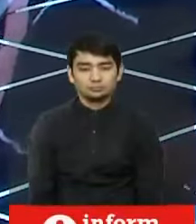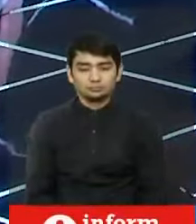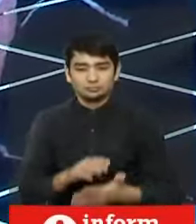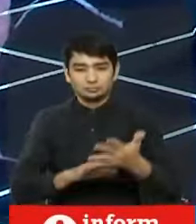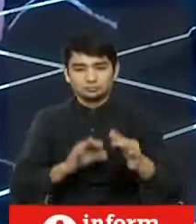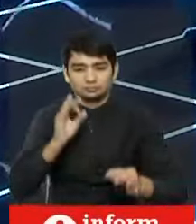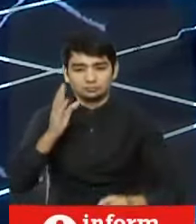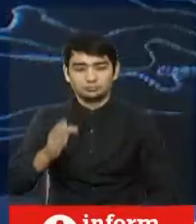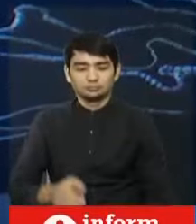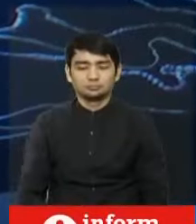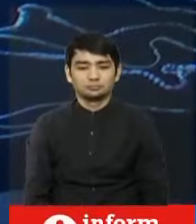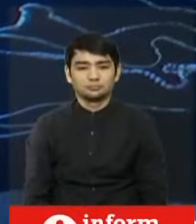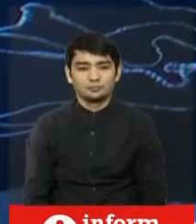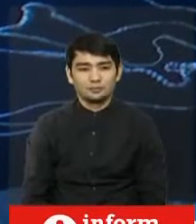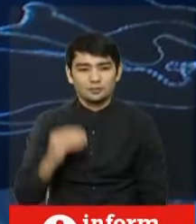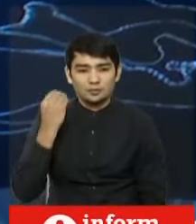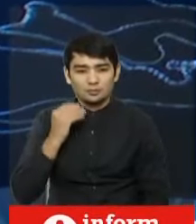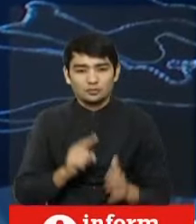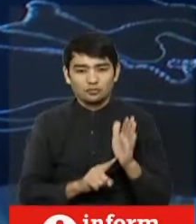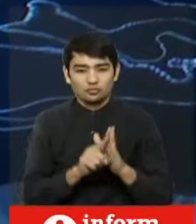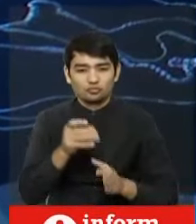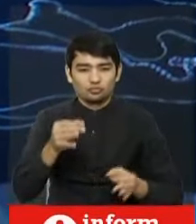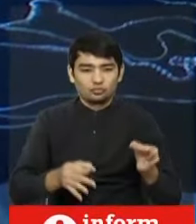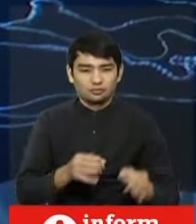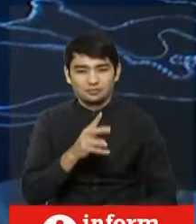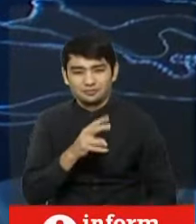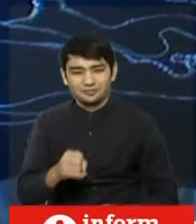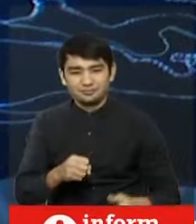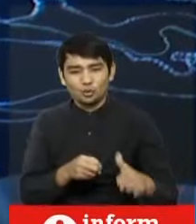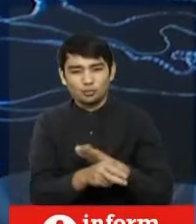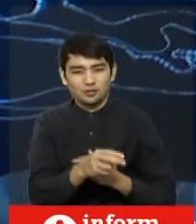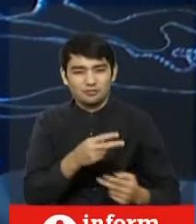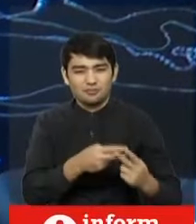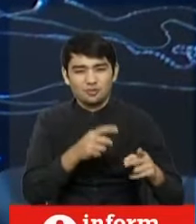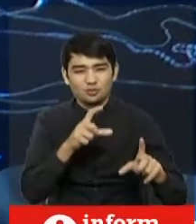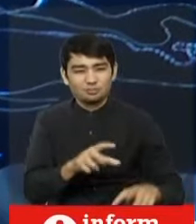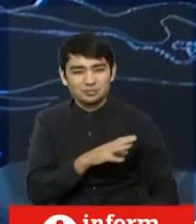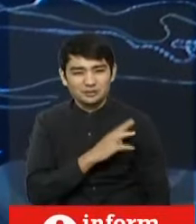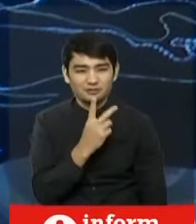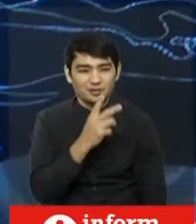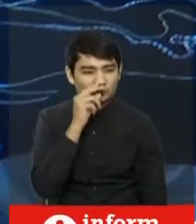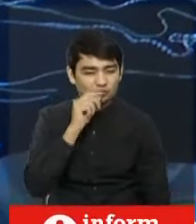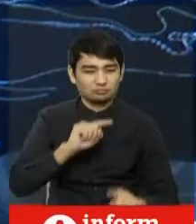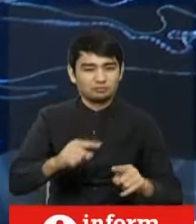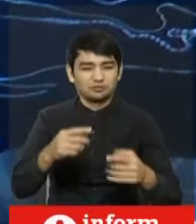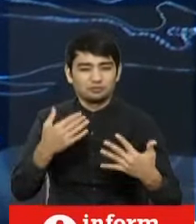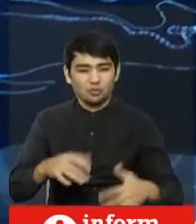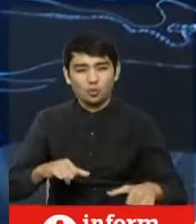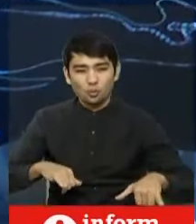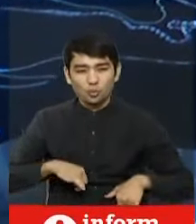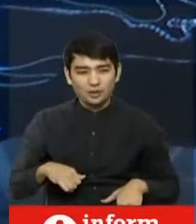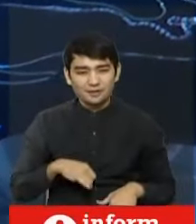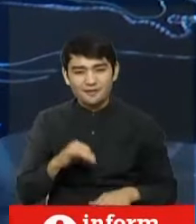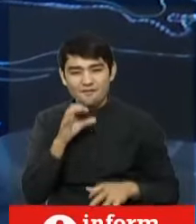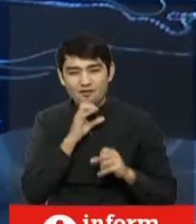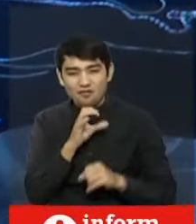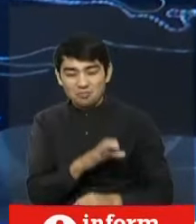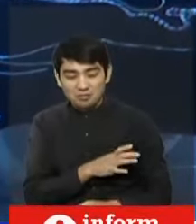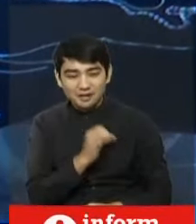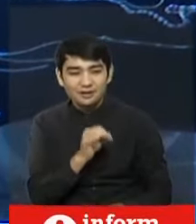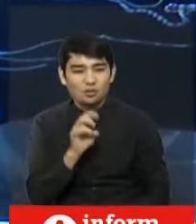Продолжаем эфир. В Актобе начался суд над сбежавшими арестантами. Двое мужчин были взяты под стражу за хулиганство и кражу, но в